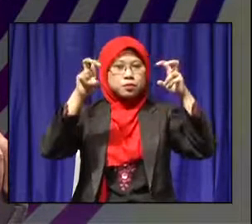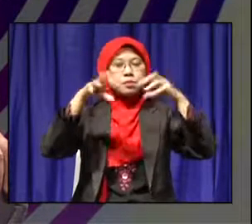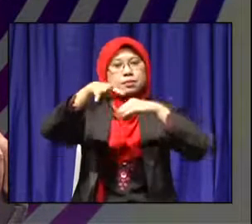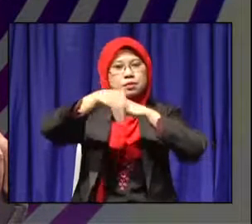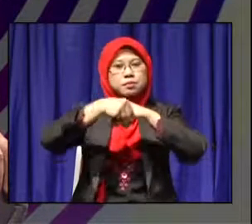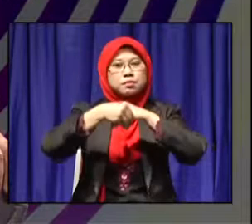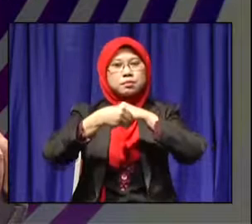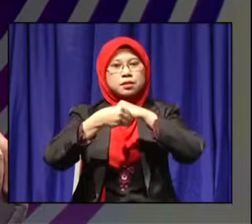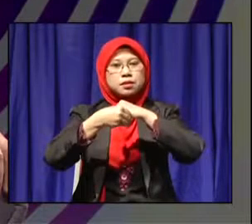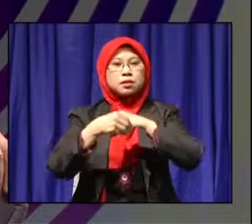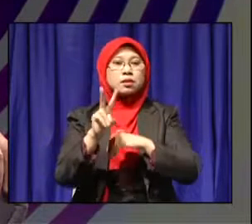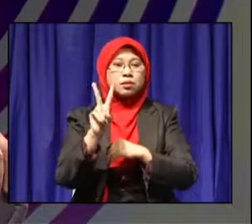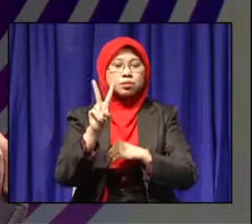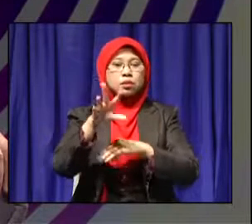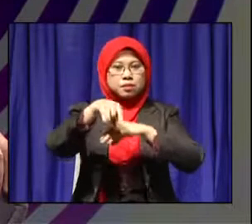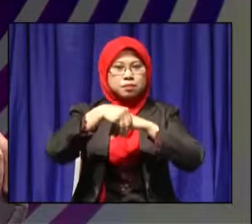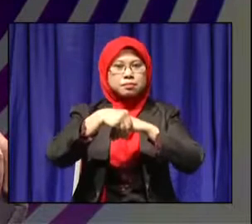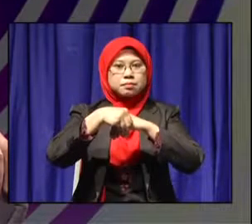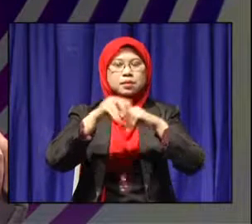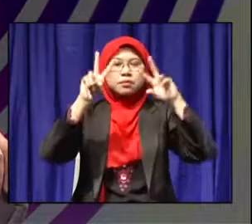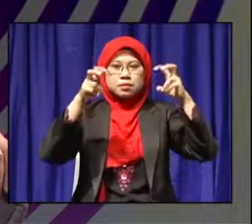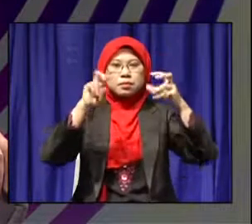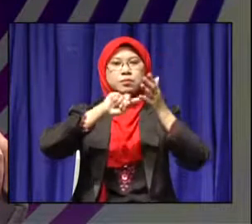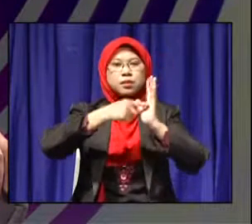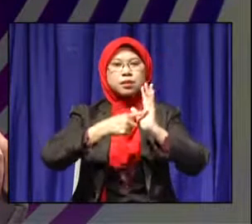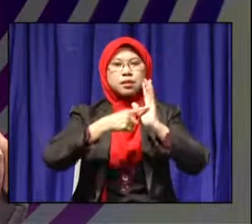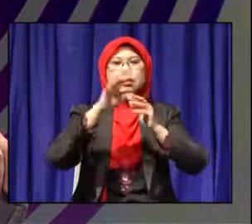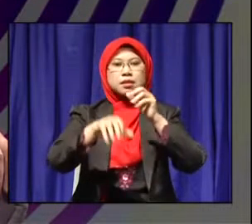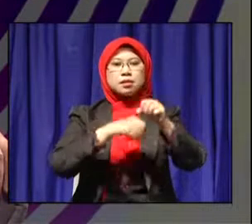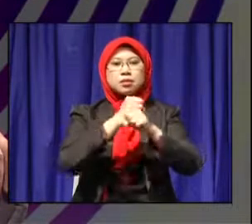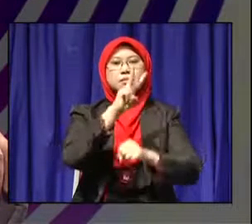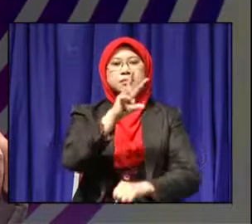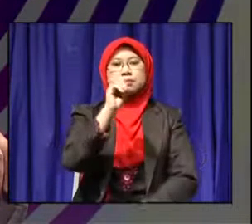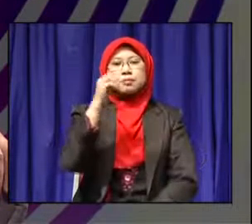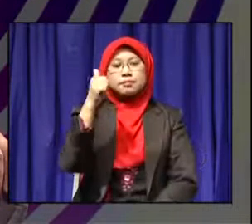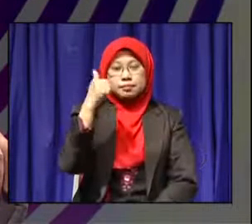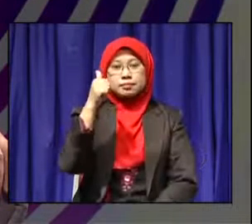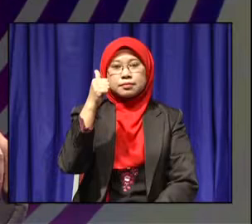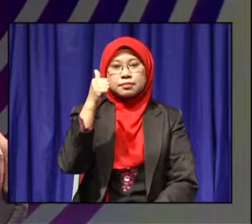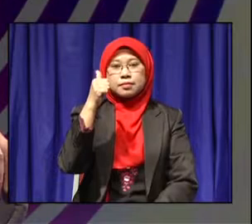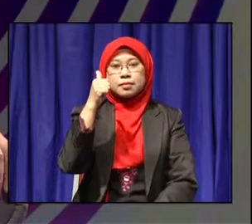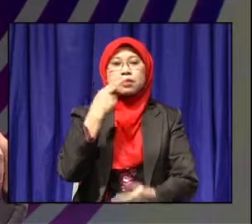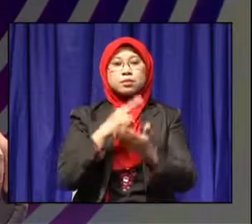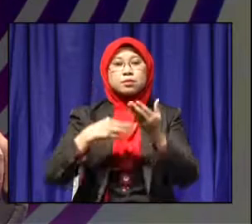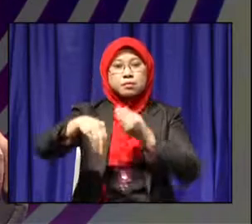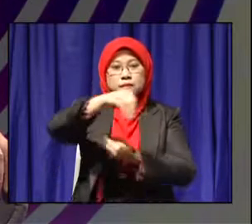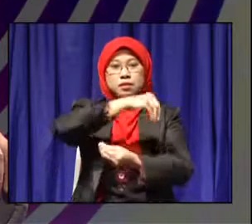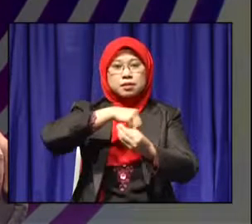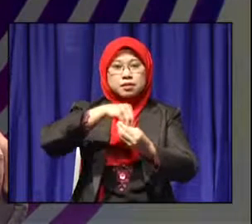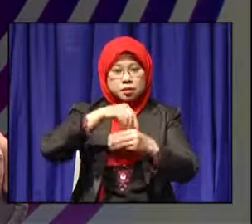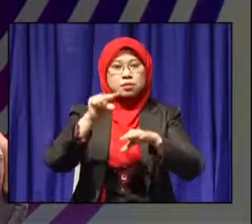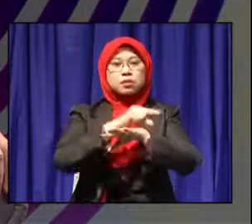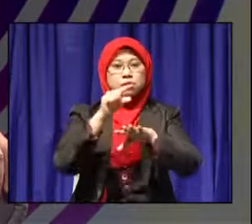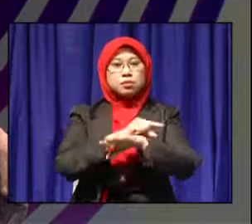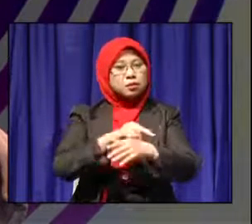penambahan Duo m pelajaran tambahan mulai tahun 2010 jadi peeling ini masih terpakai